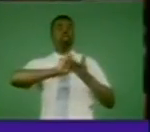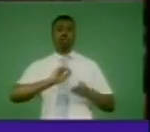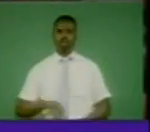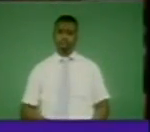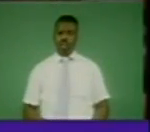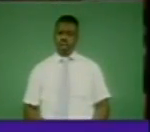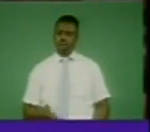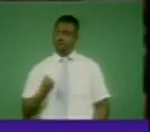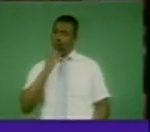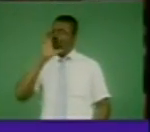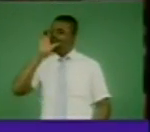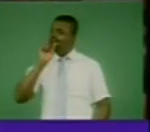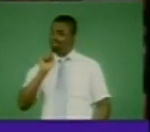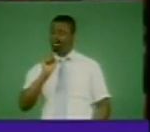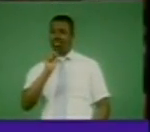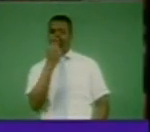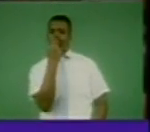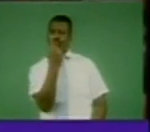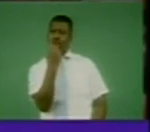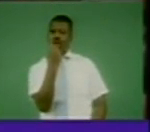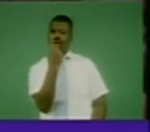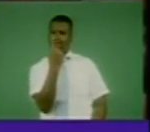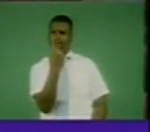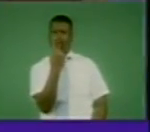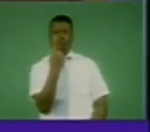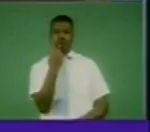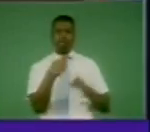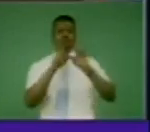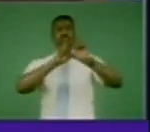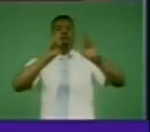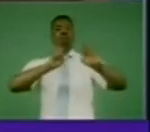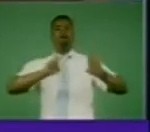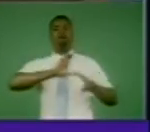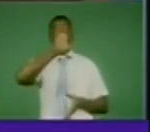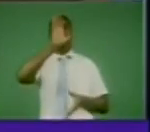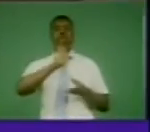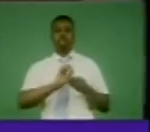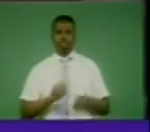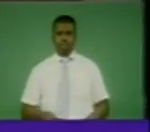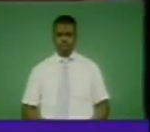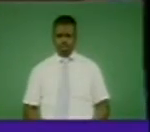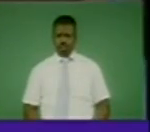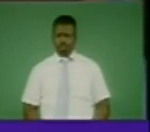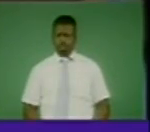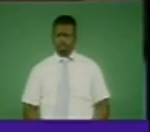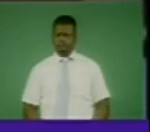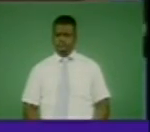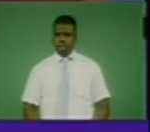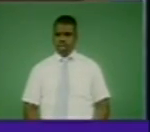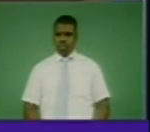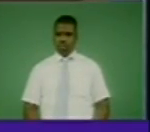ni kura moja ibara 108A. Jumla ya kura za hapana ni kura moja kwenye ibara zote isipokuwa ibara